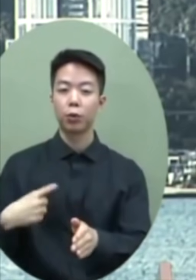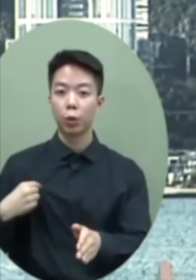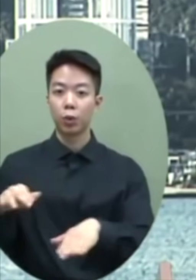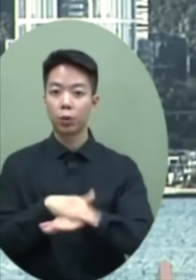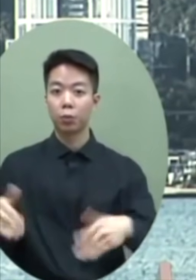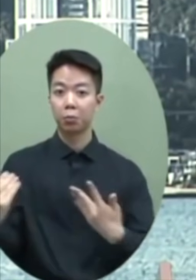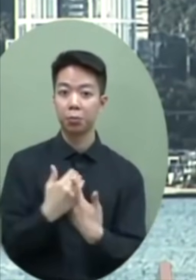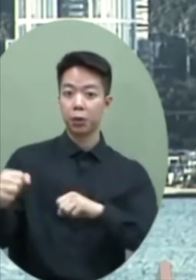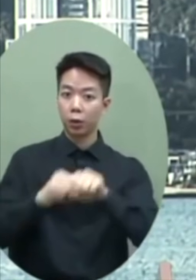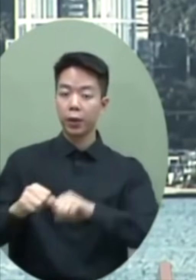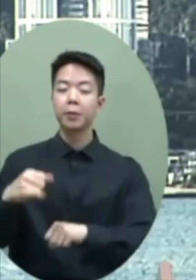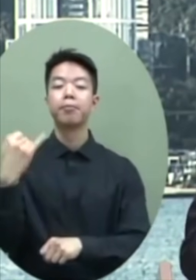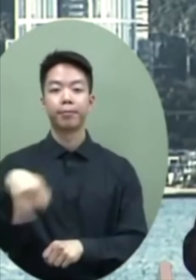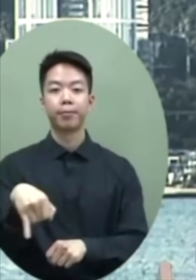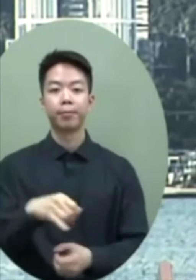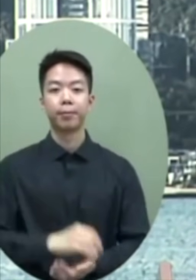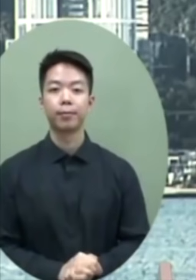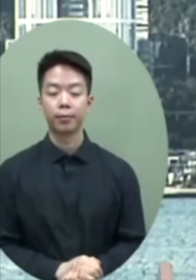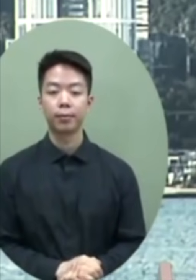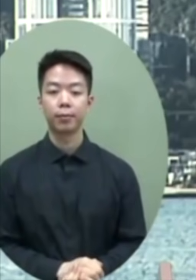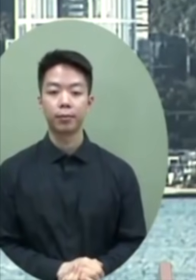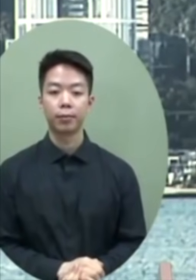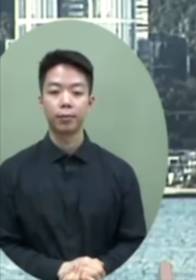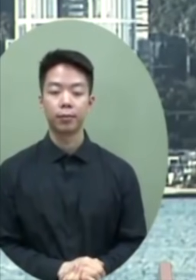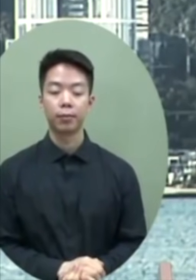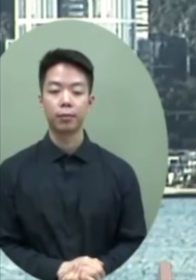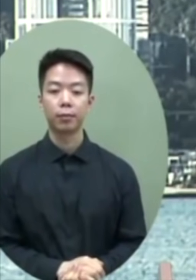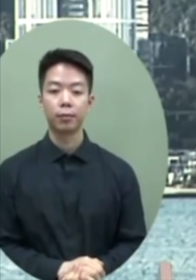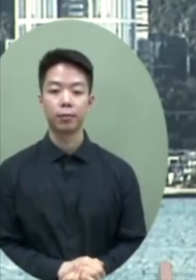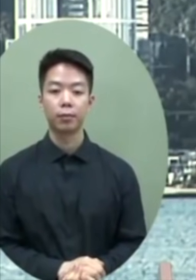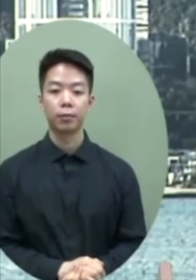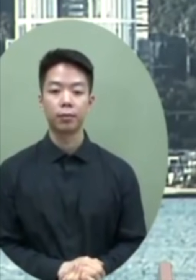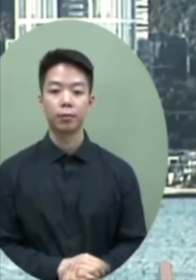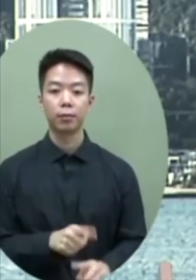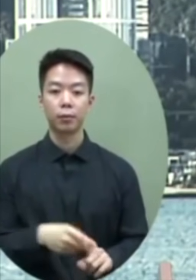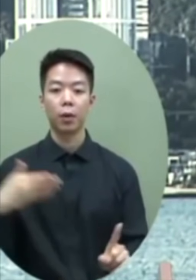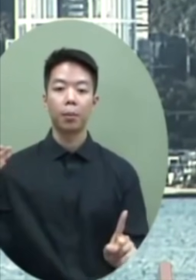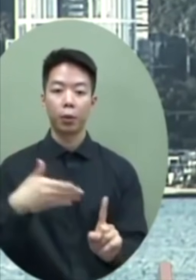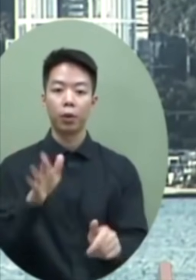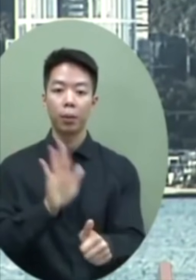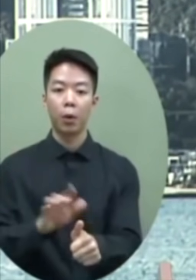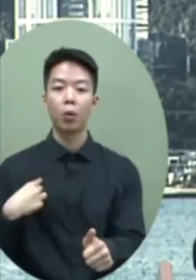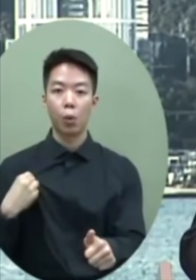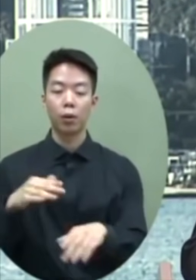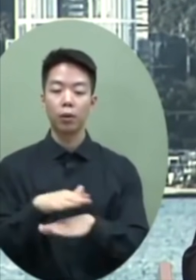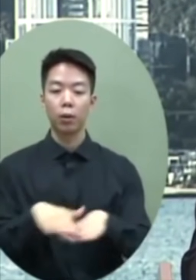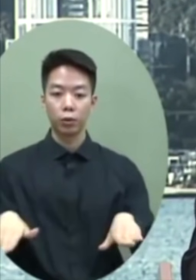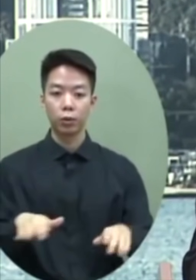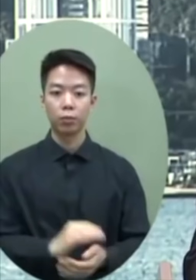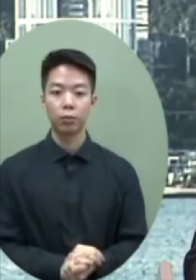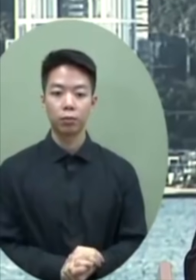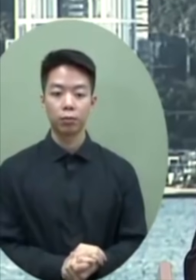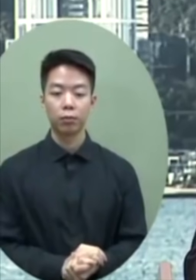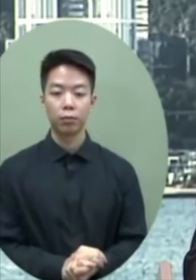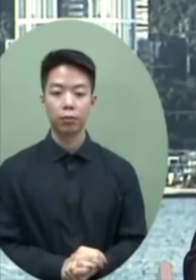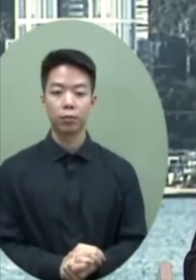呢啲係我哋喺維護國家安全方面必然會作出嘅一啲